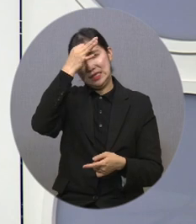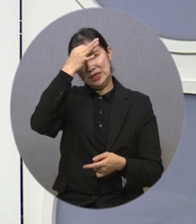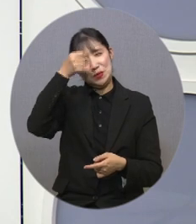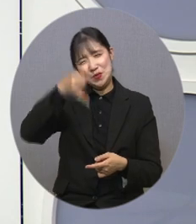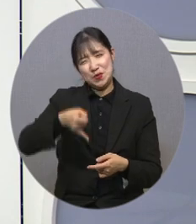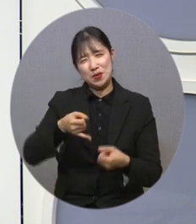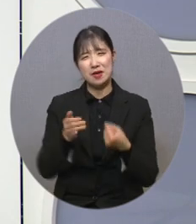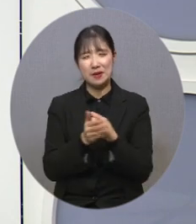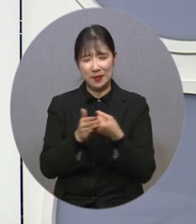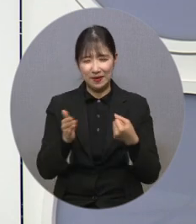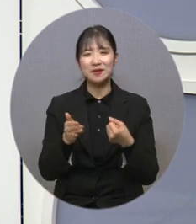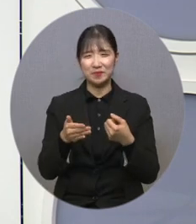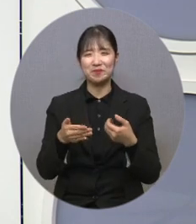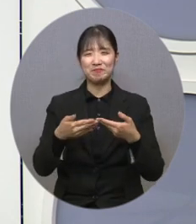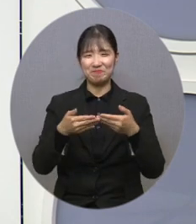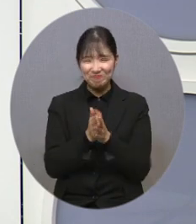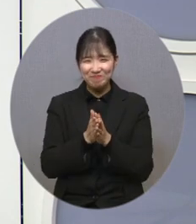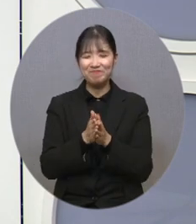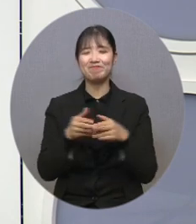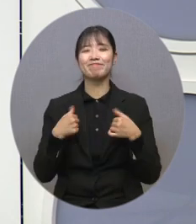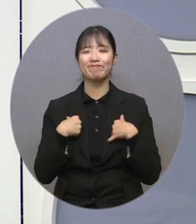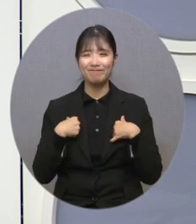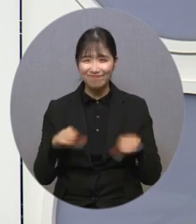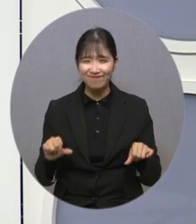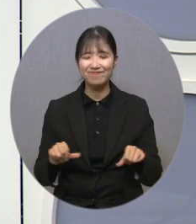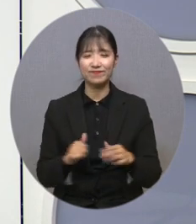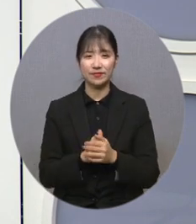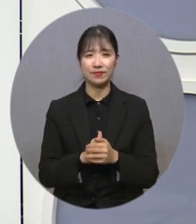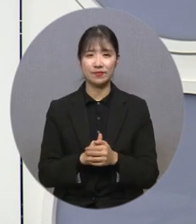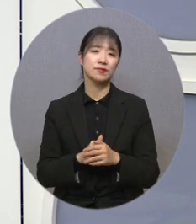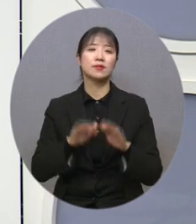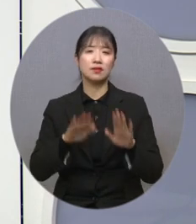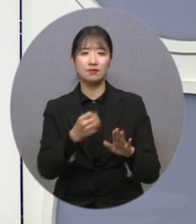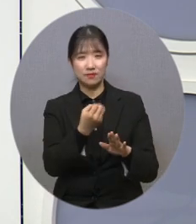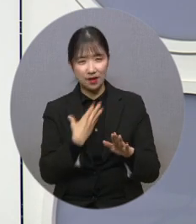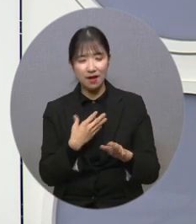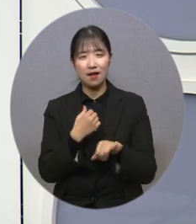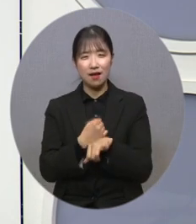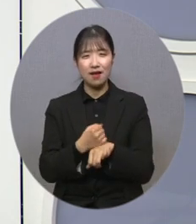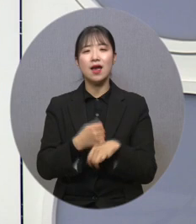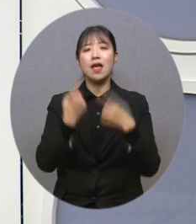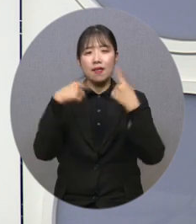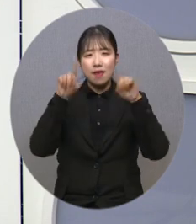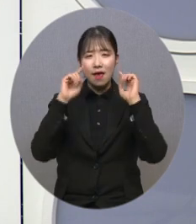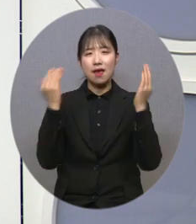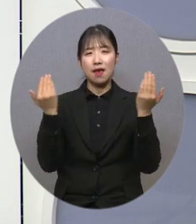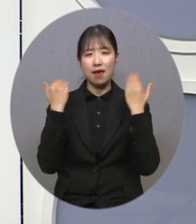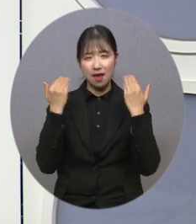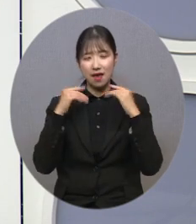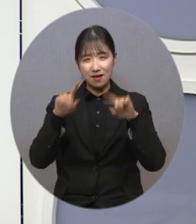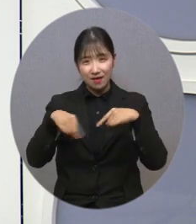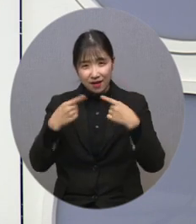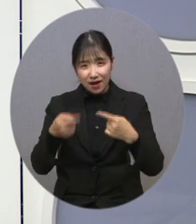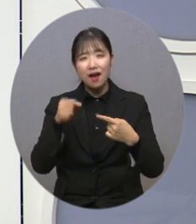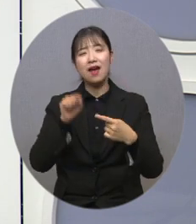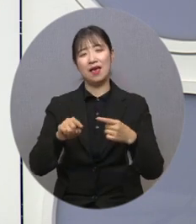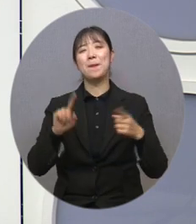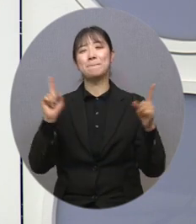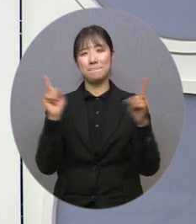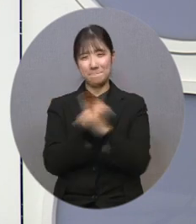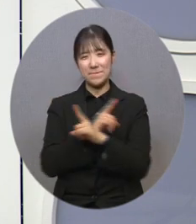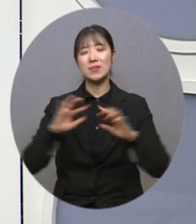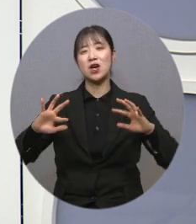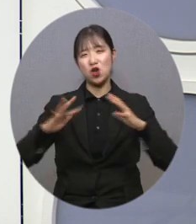된다. 그래서 빨리 접었고 지금 말씀하셨듯이 대학에 들어오니까 그래서 이제 건축을 전공하게